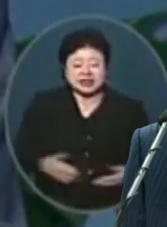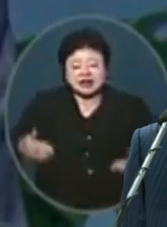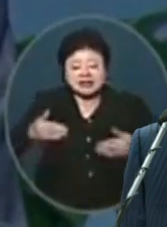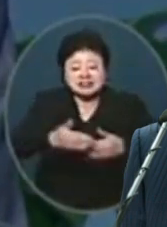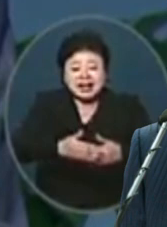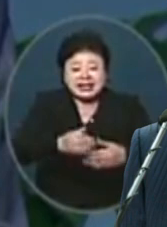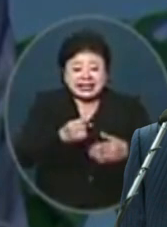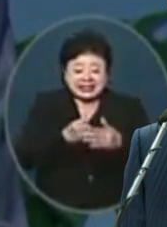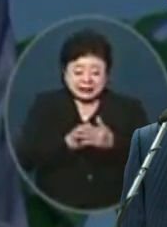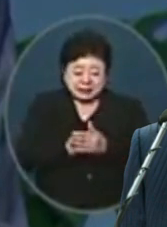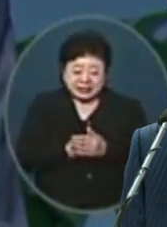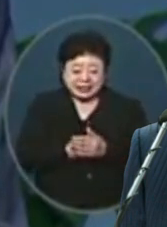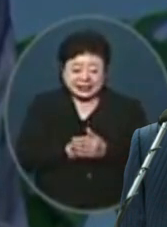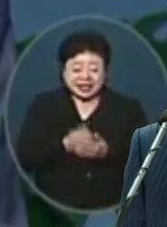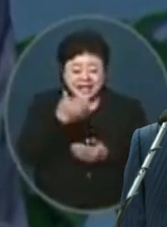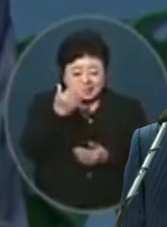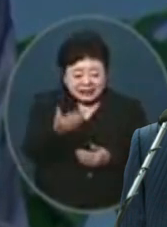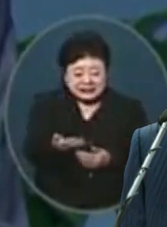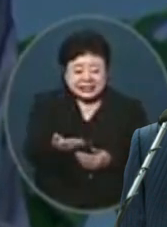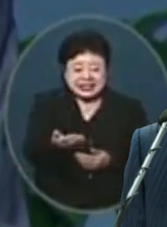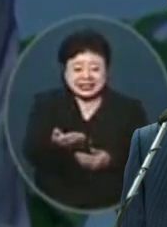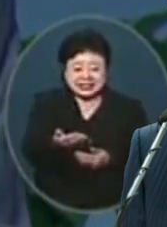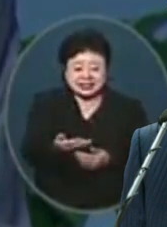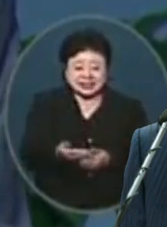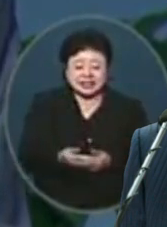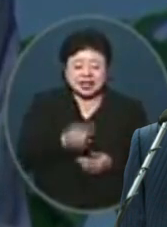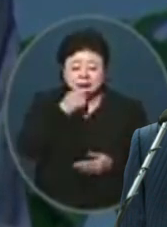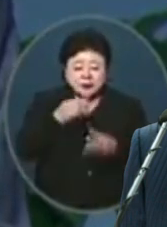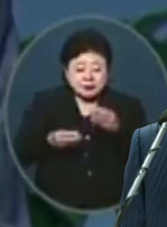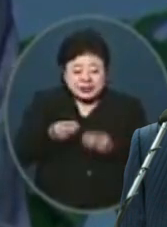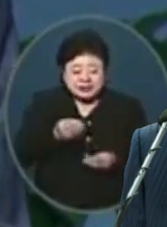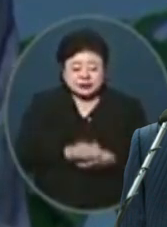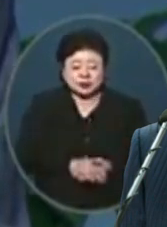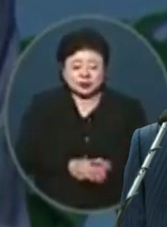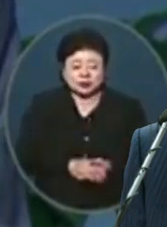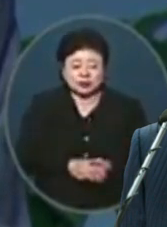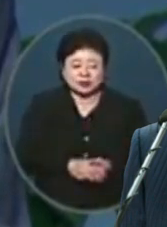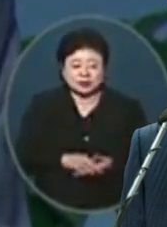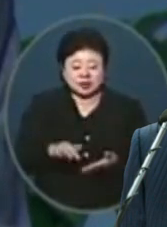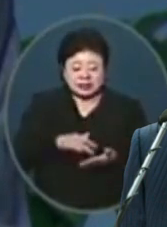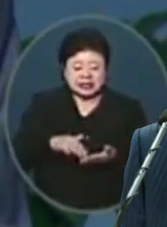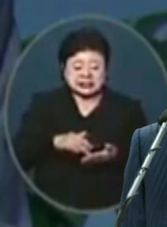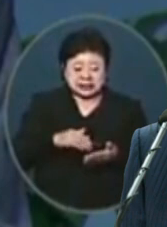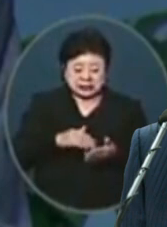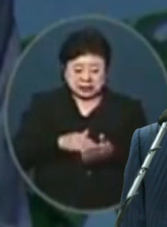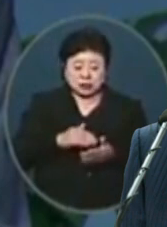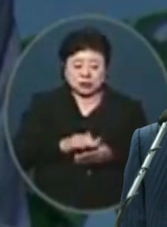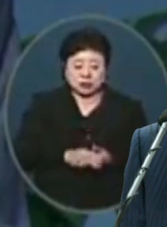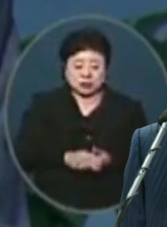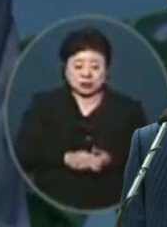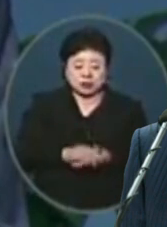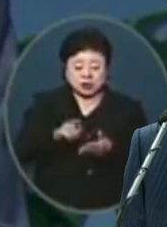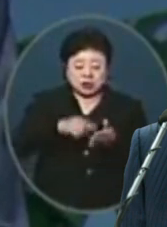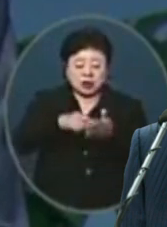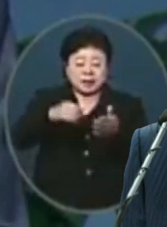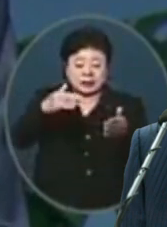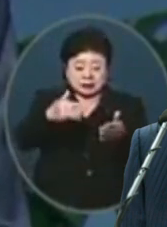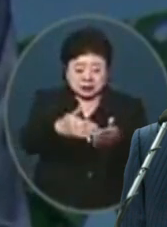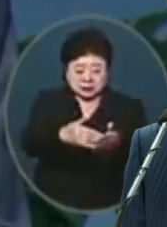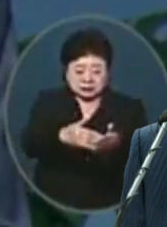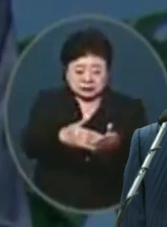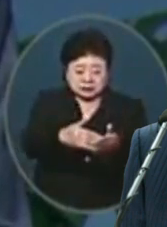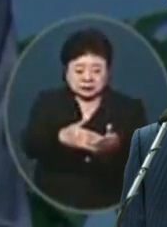끌어안아서 당신의 빚으로 셈을 치르고 청산하면